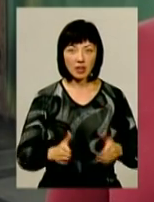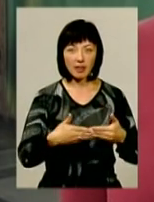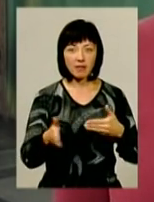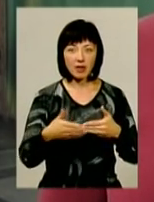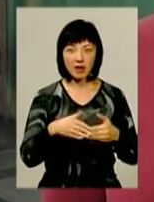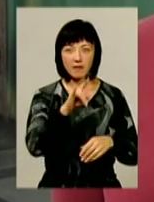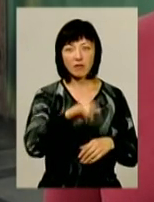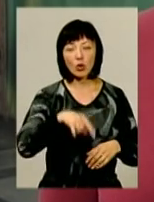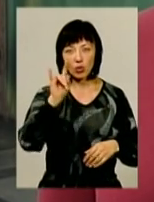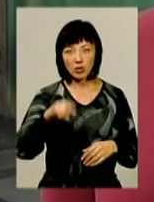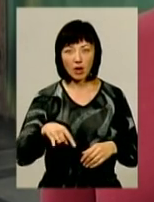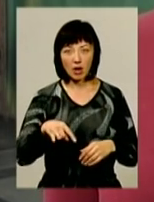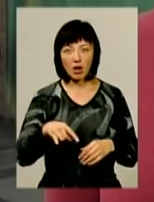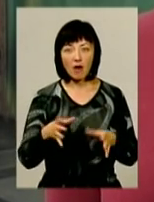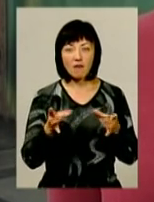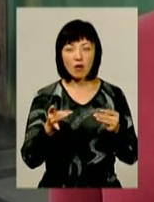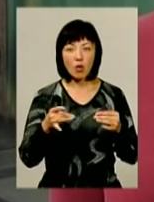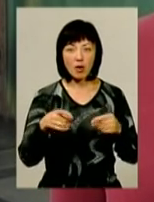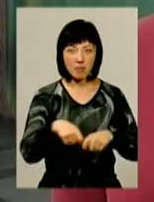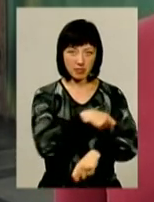отвори, віконні отвори